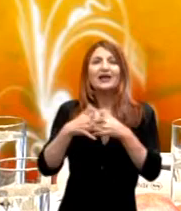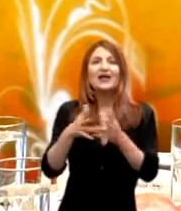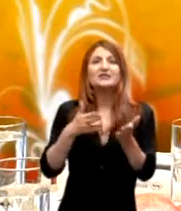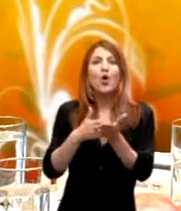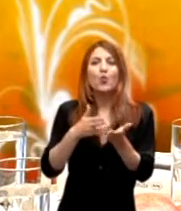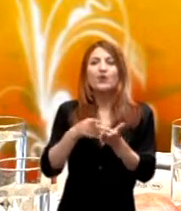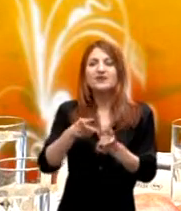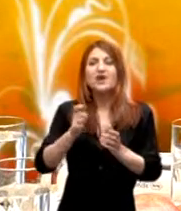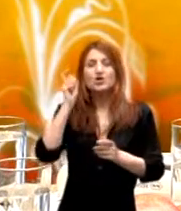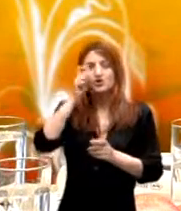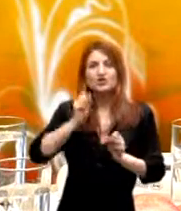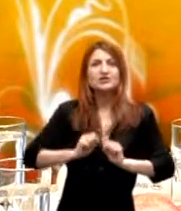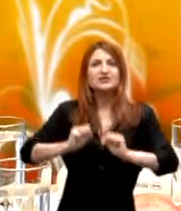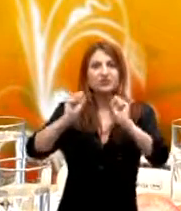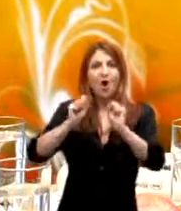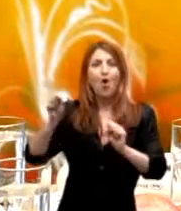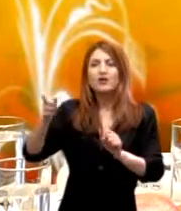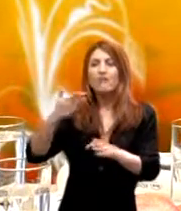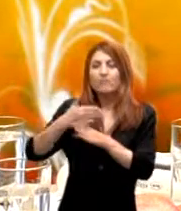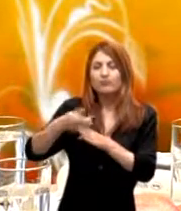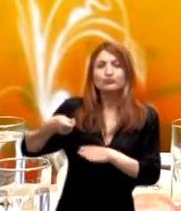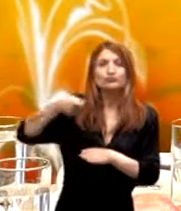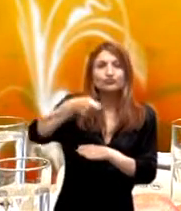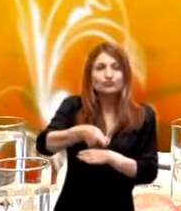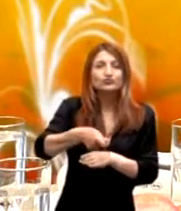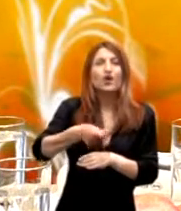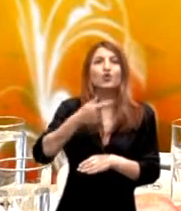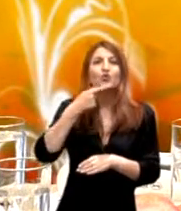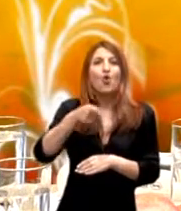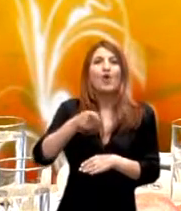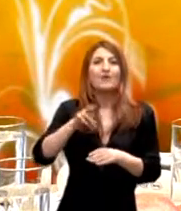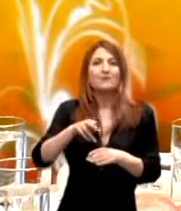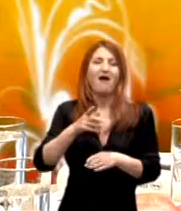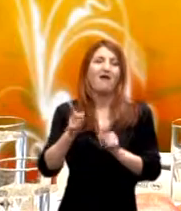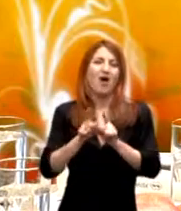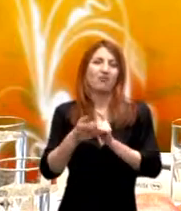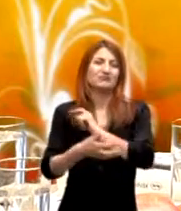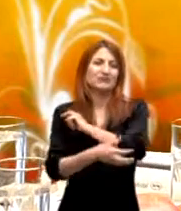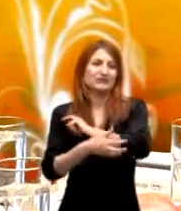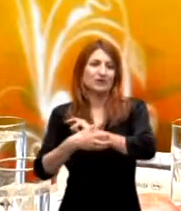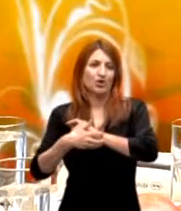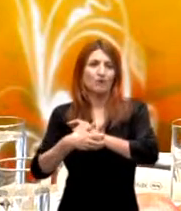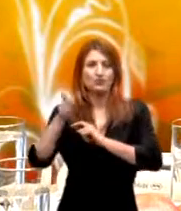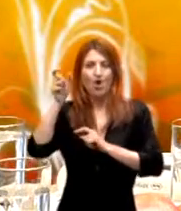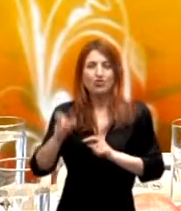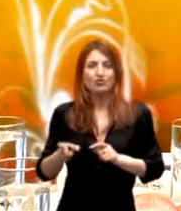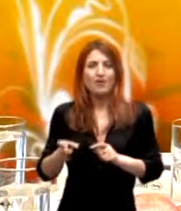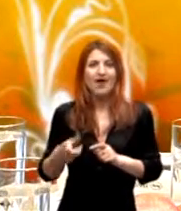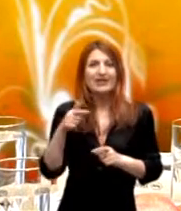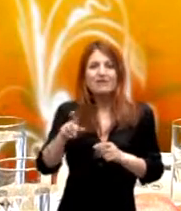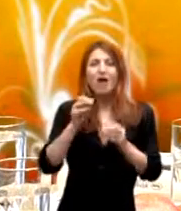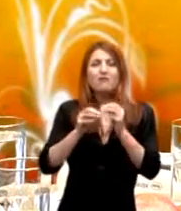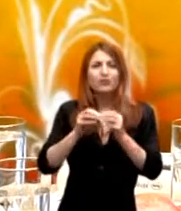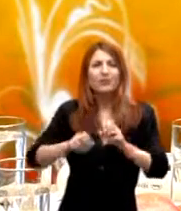socijalnu zaštitu sufinancira osobe koje su u cenzusu siromašnih osoba, ali imaju